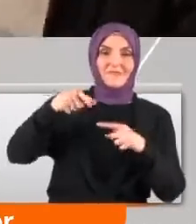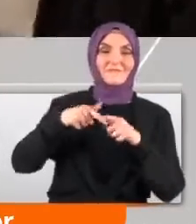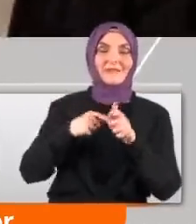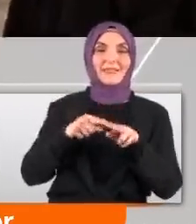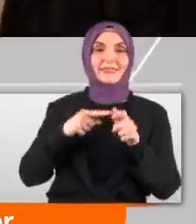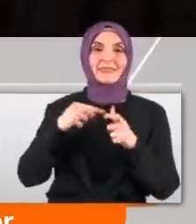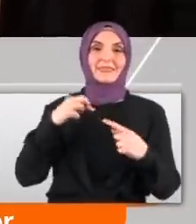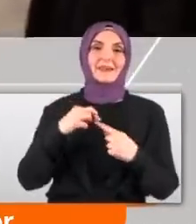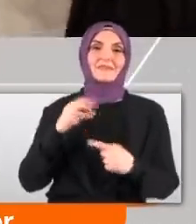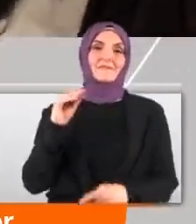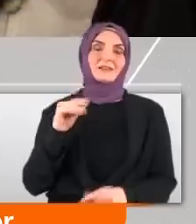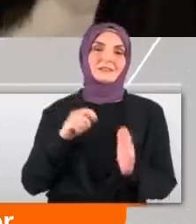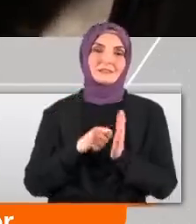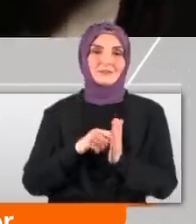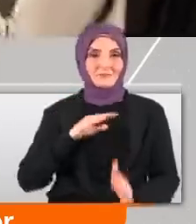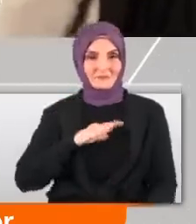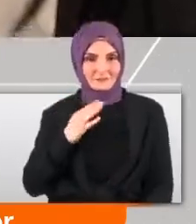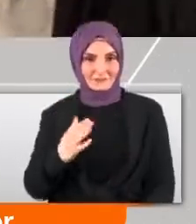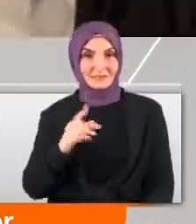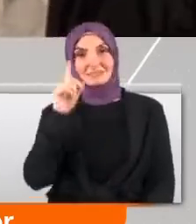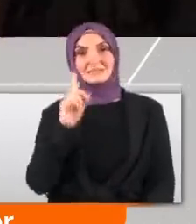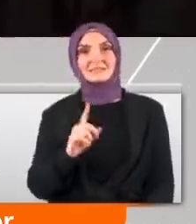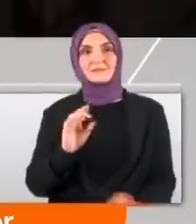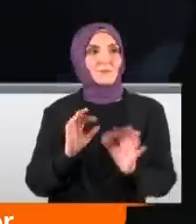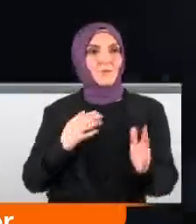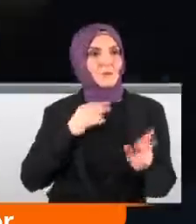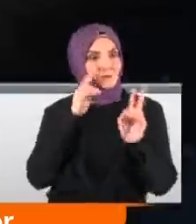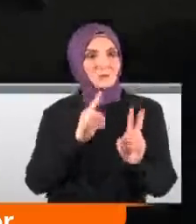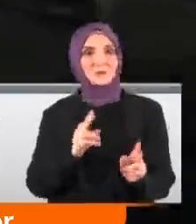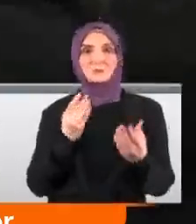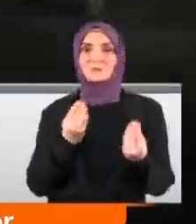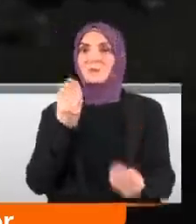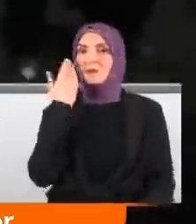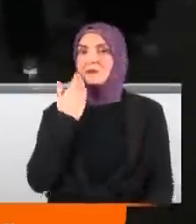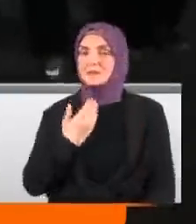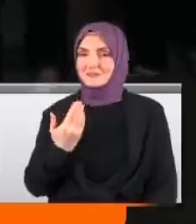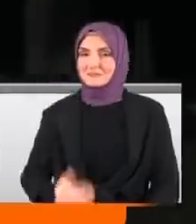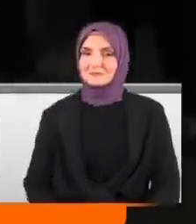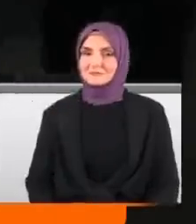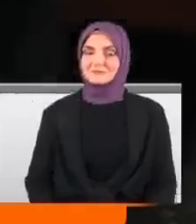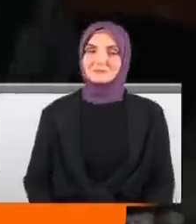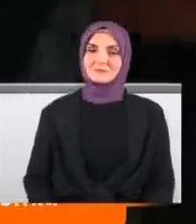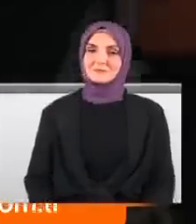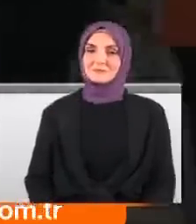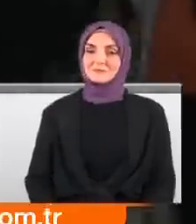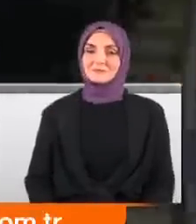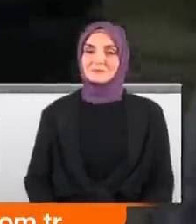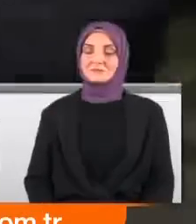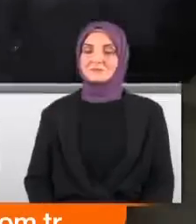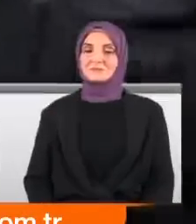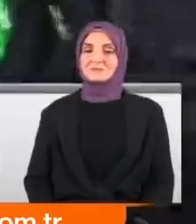Ben ilk defa böyle bir şey elime alıyorum. Çok eğlenceliymiş. Beni arıyor, beni tanıyor.